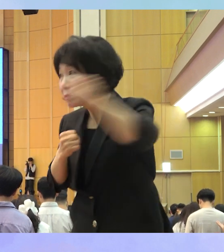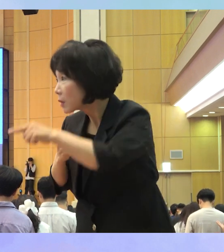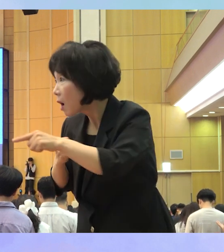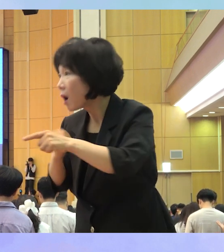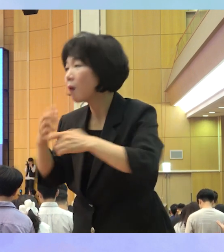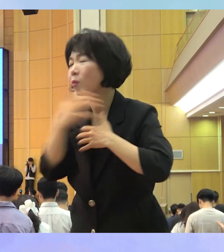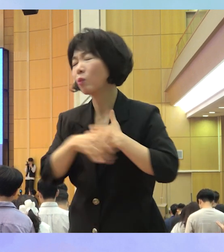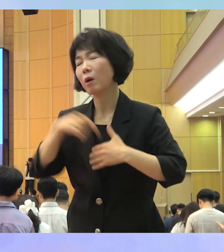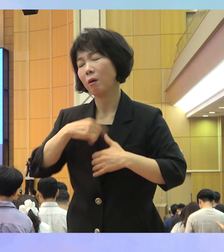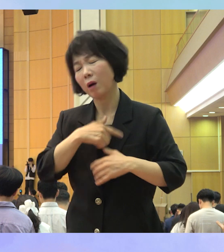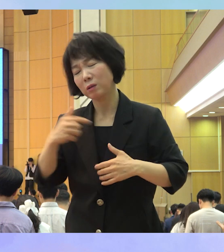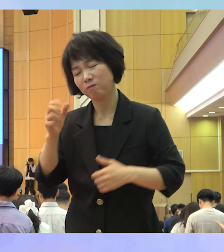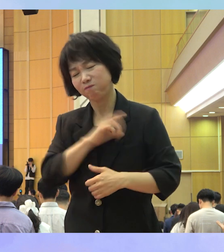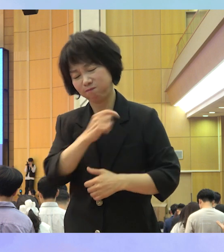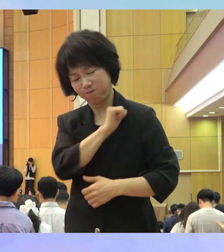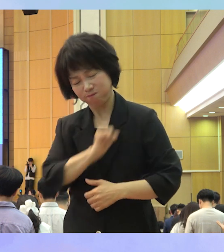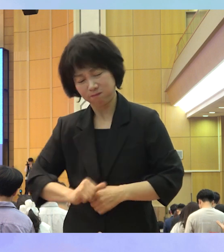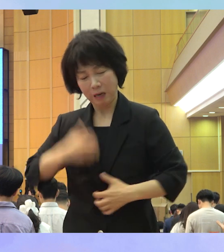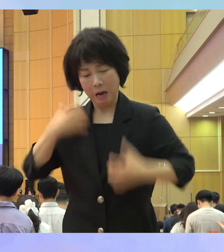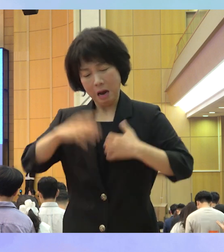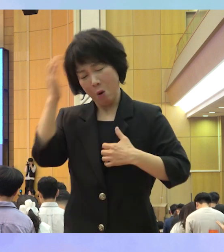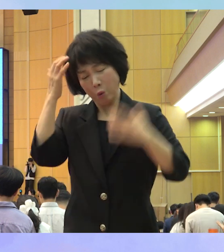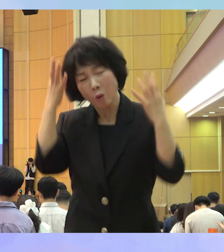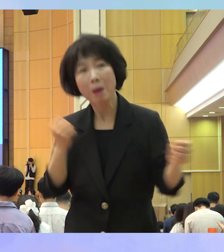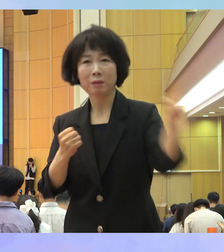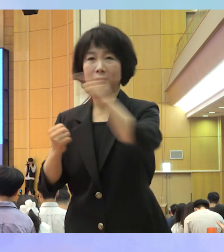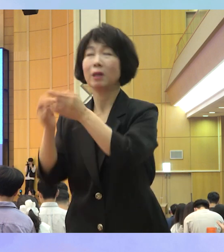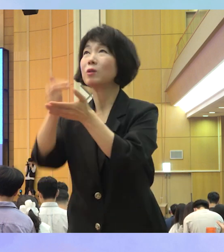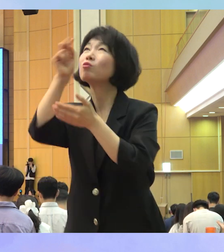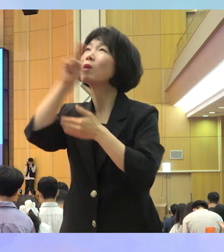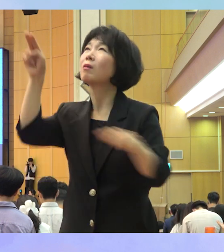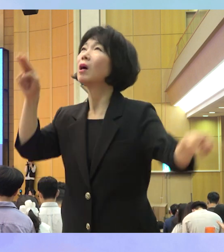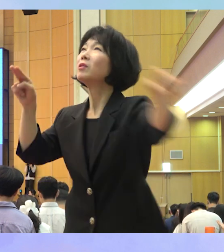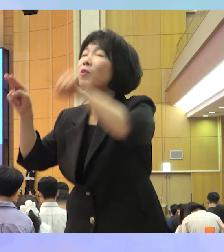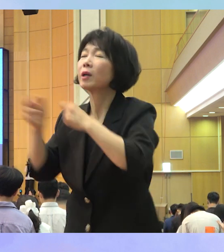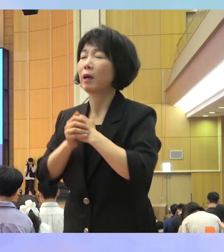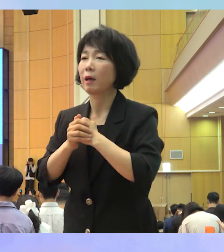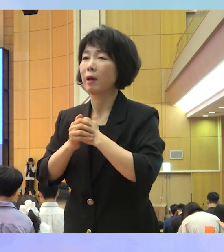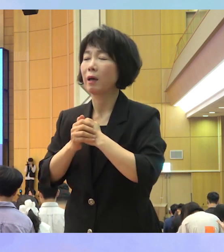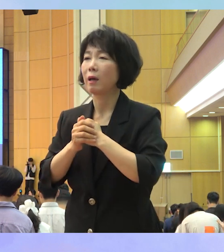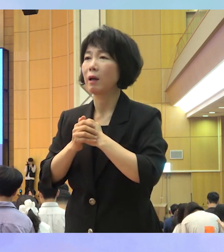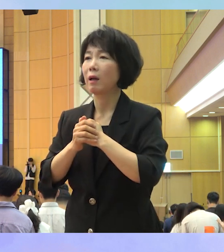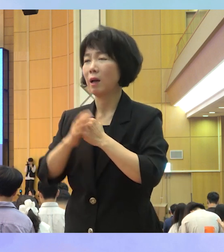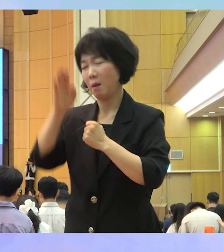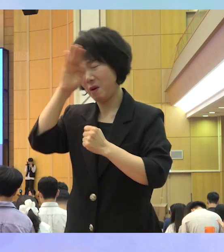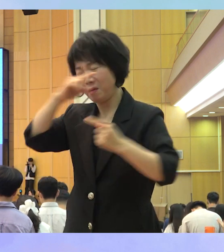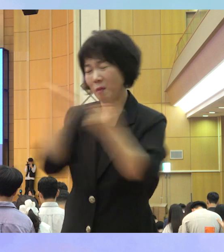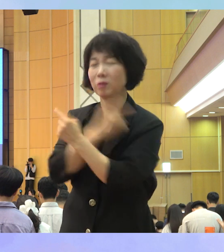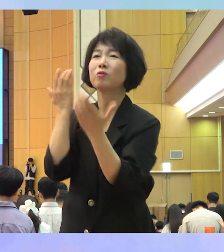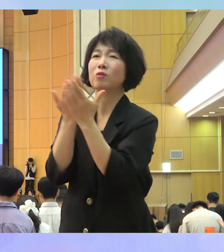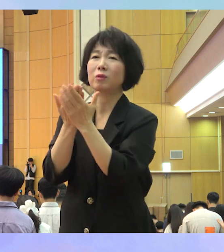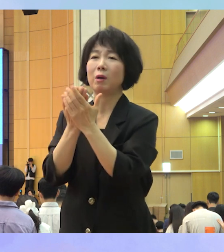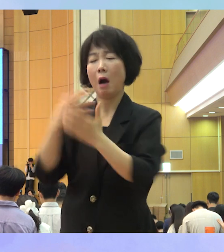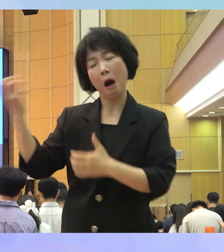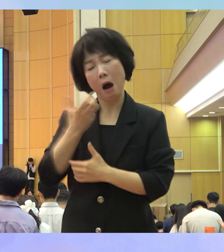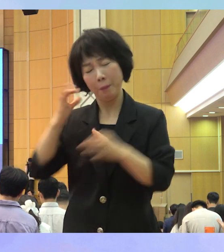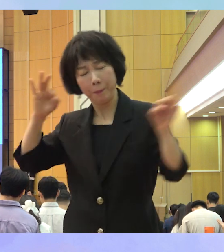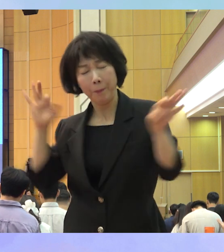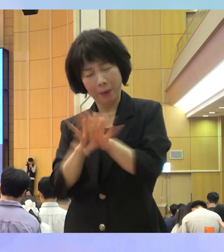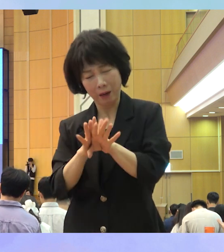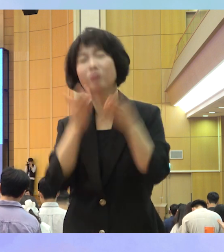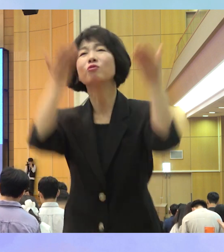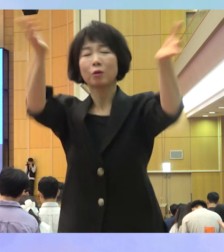육체에 질병이 있습니다. 고통이 있습니다. 주여, 안 당해보면 모릅니다. 아픈 거는